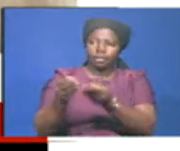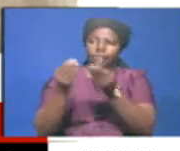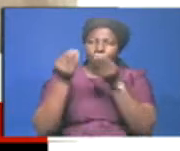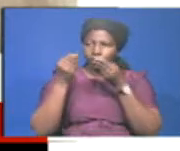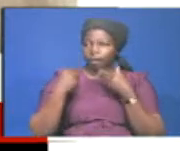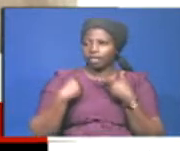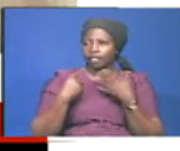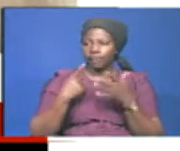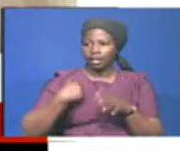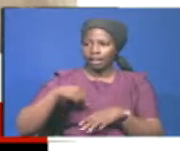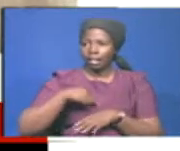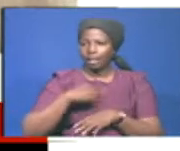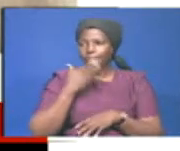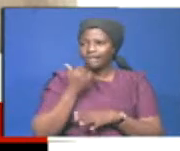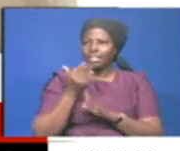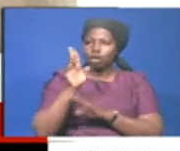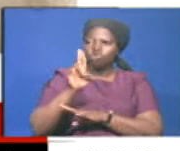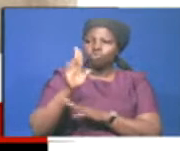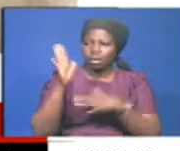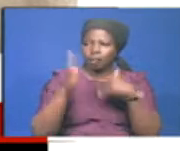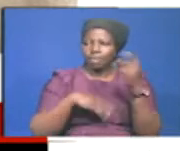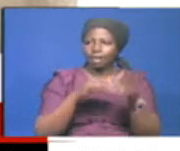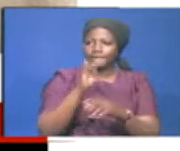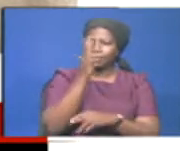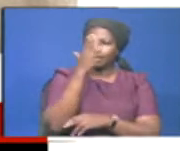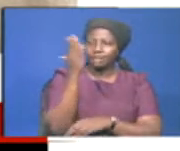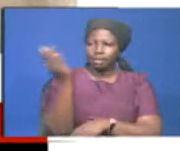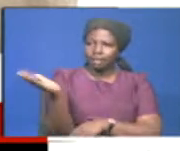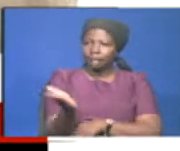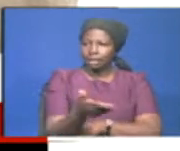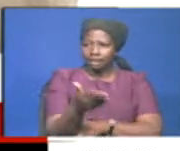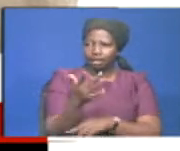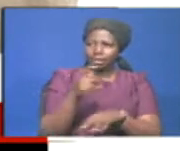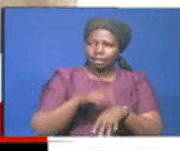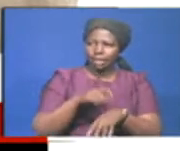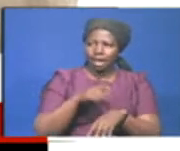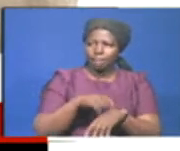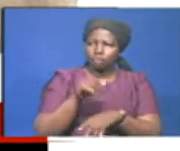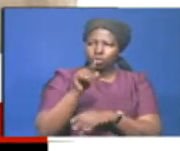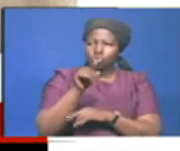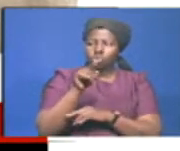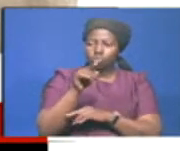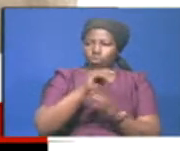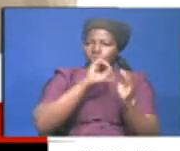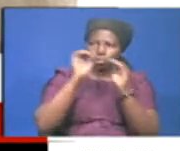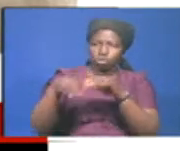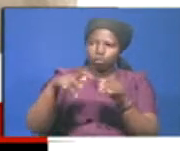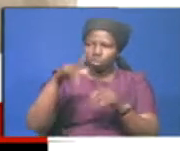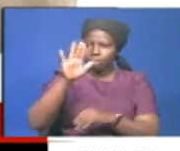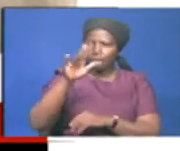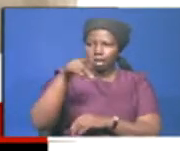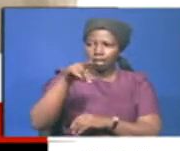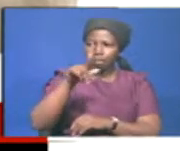matumizi bora kuliko kukata miti. Wakati unakata miti, wakati unatumia unatupa plastiki yako vibaya,